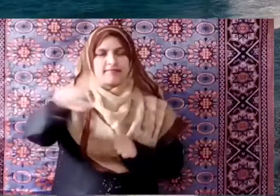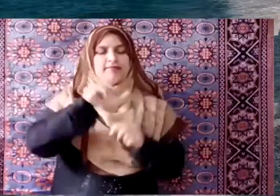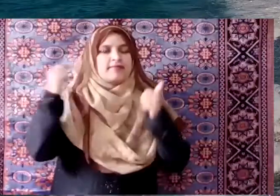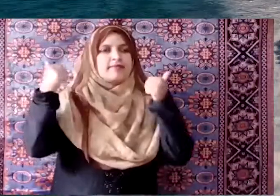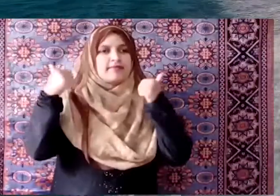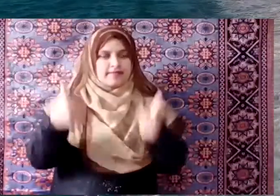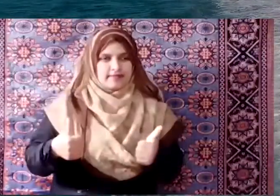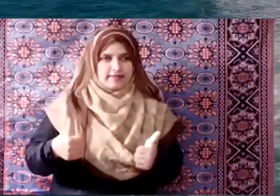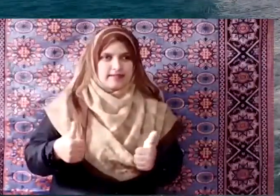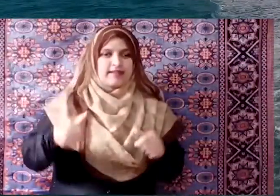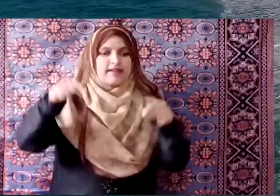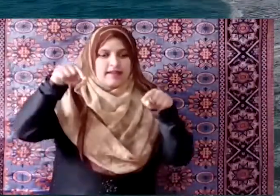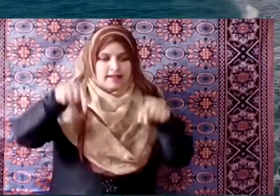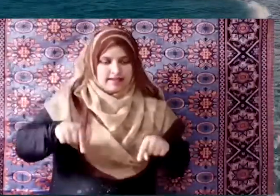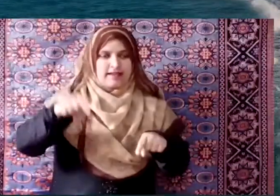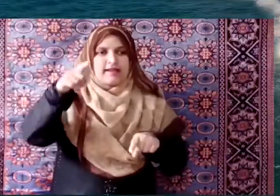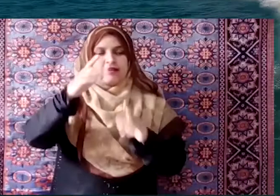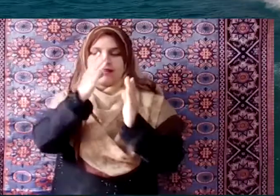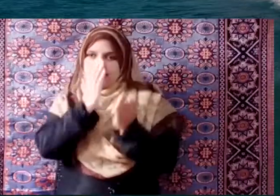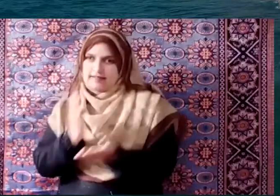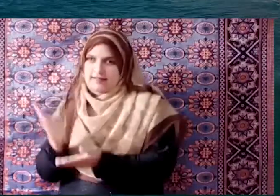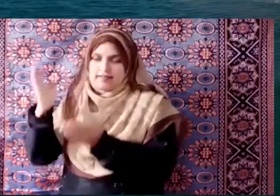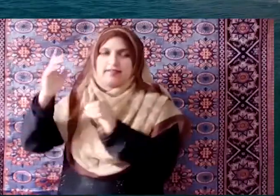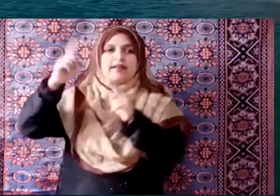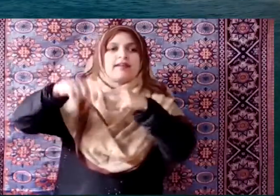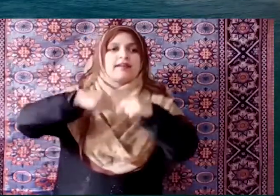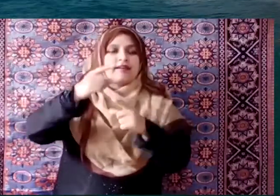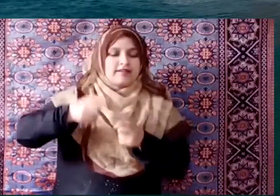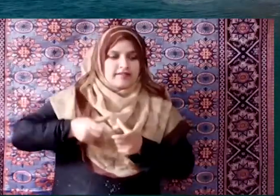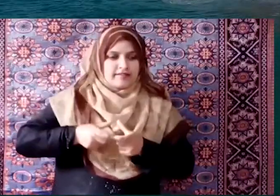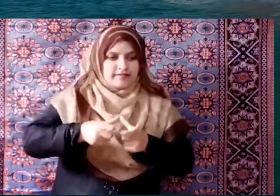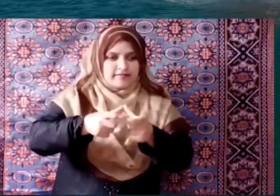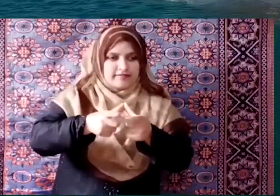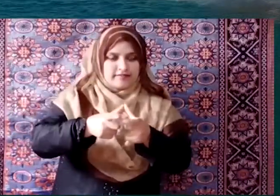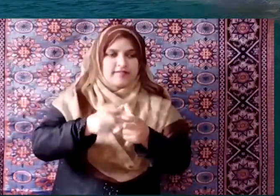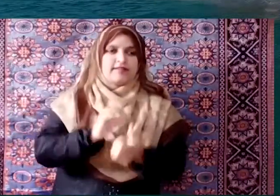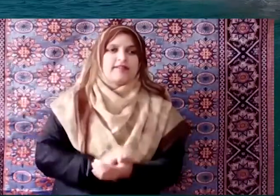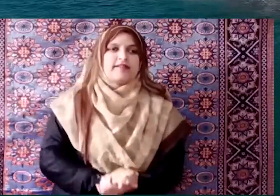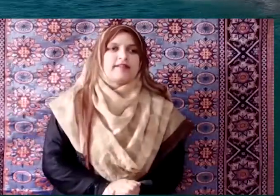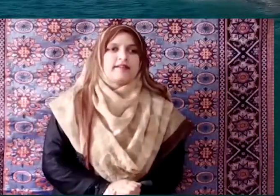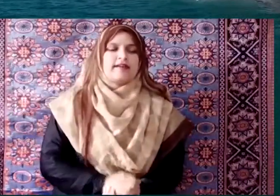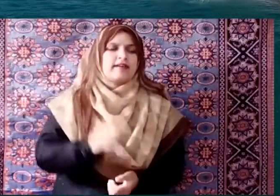السلام علیکم، کیسے ہیں آپ سب؟ چلتے ہیں اپنی آج کی ویڈیو کی جانب۔